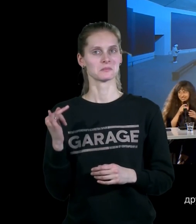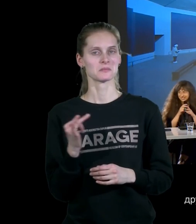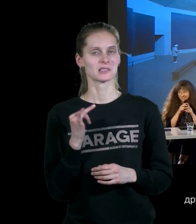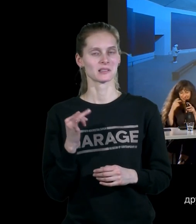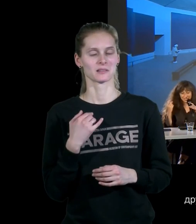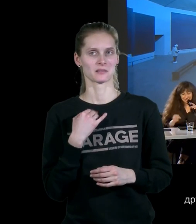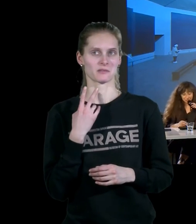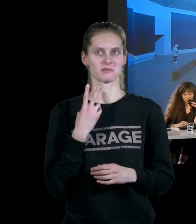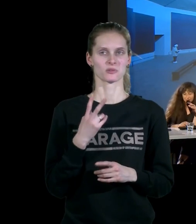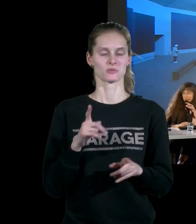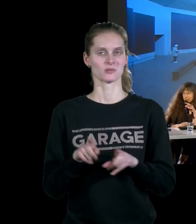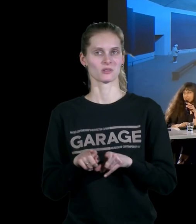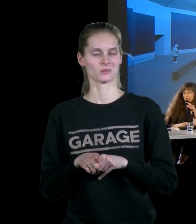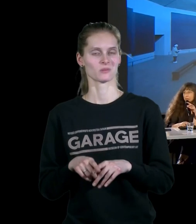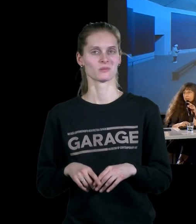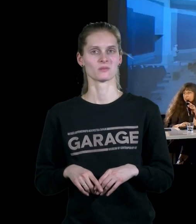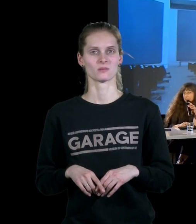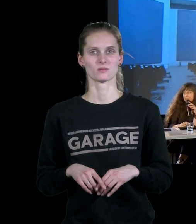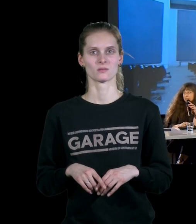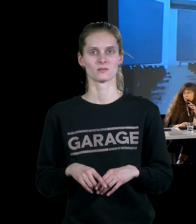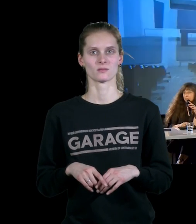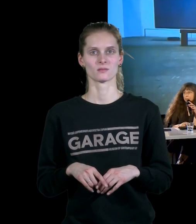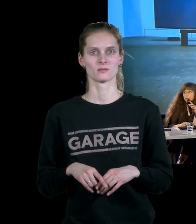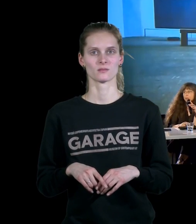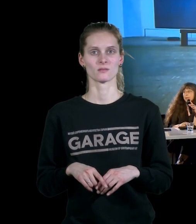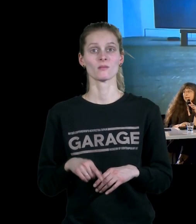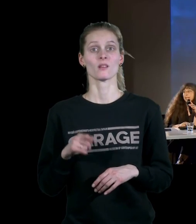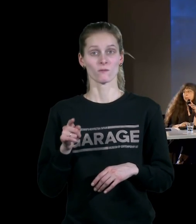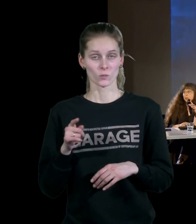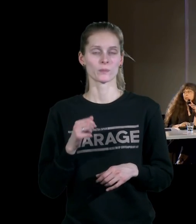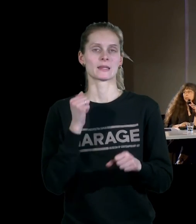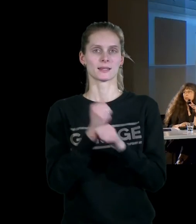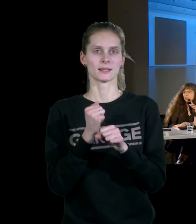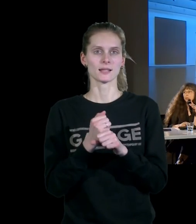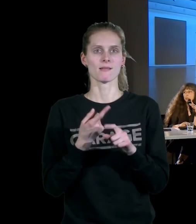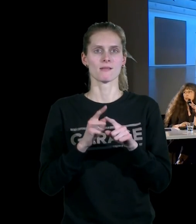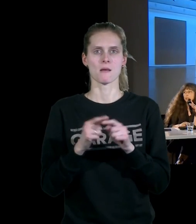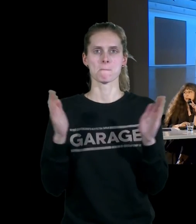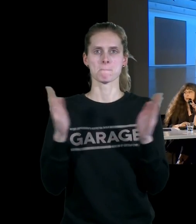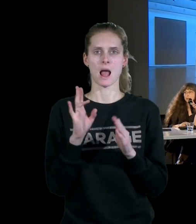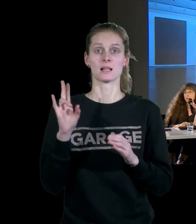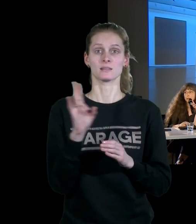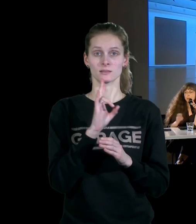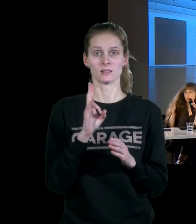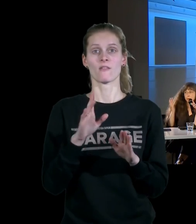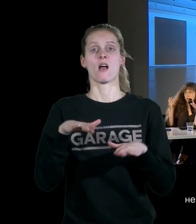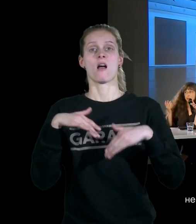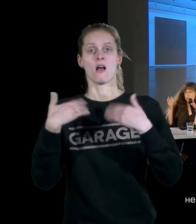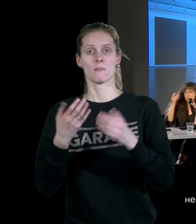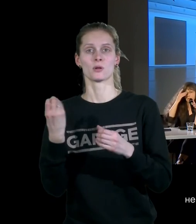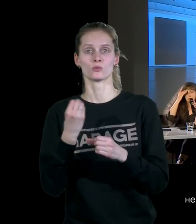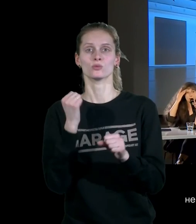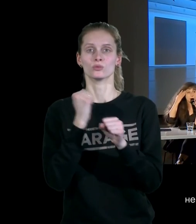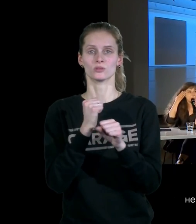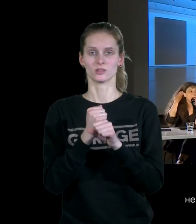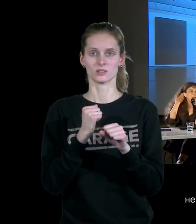мне показалось. Вот он создал эту капеллу, и после нее создал еще серию вот таких вот, это тоже зал